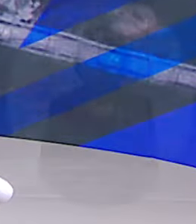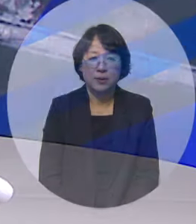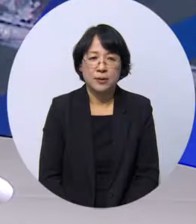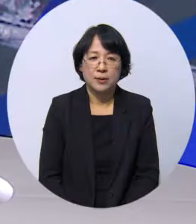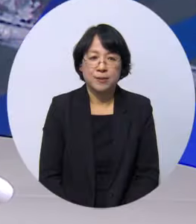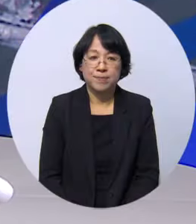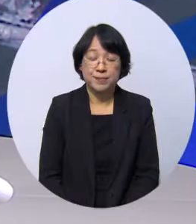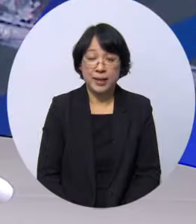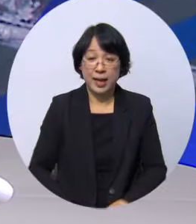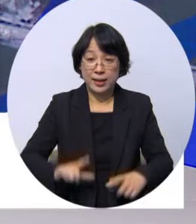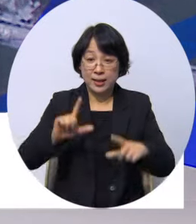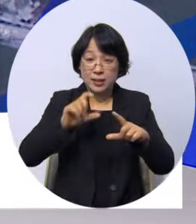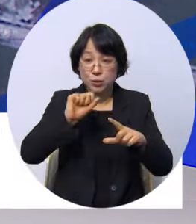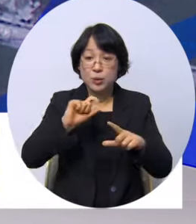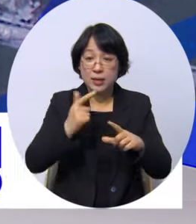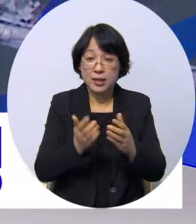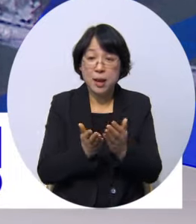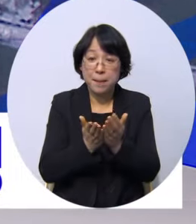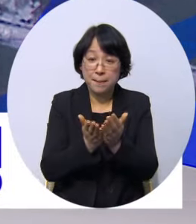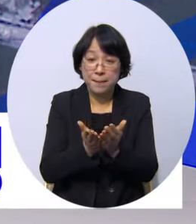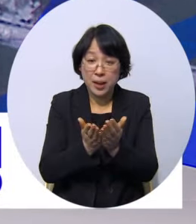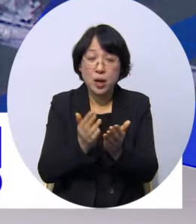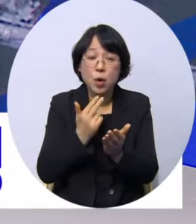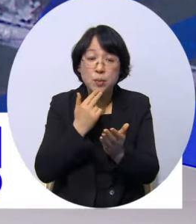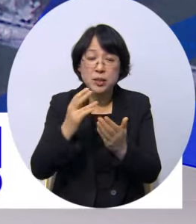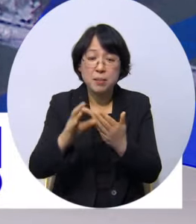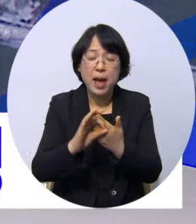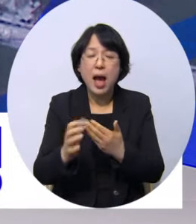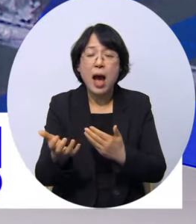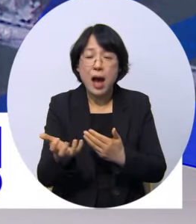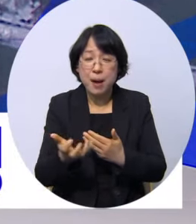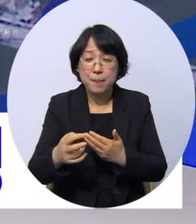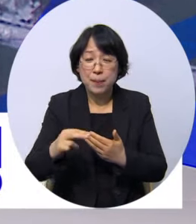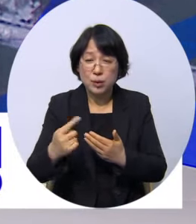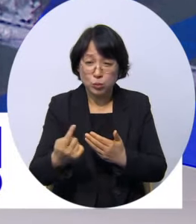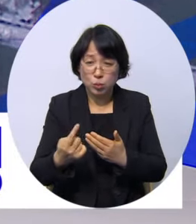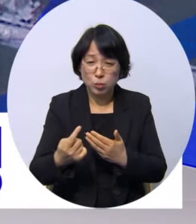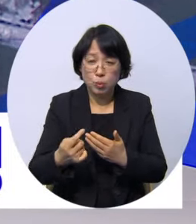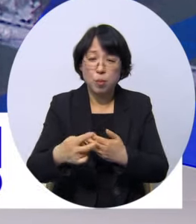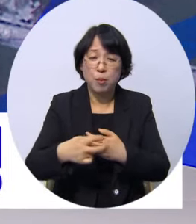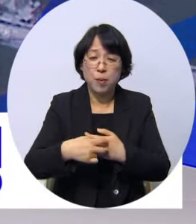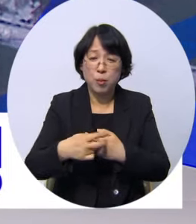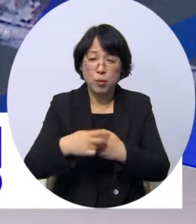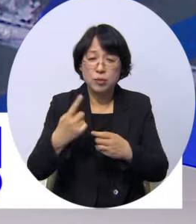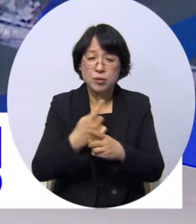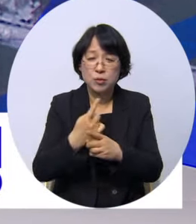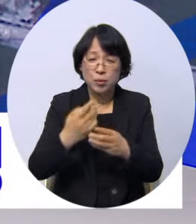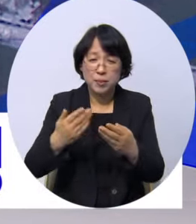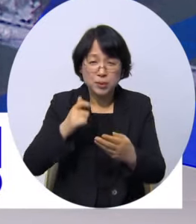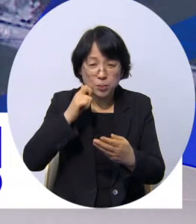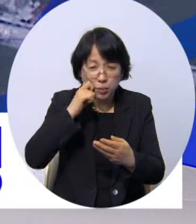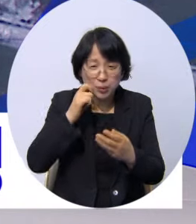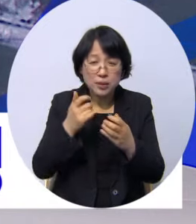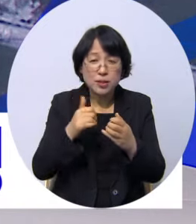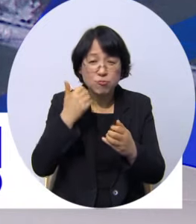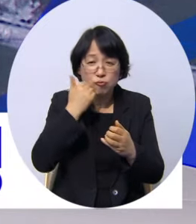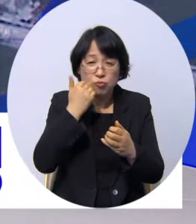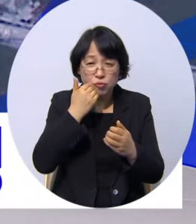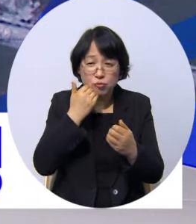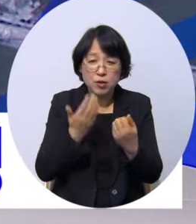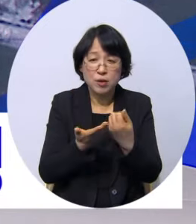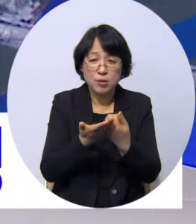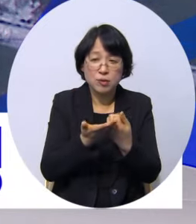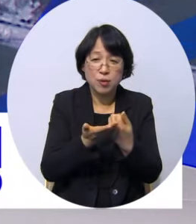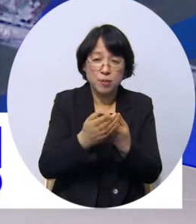날씨가 안 좋아서 배가 뜨지 않으면 아파도 진료를 못 받는 사람들 바로 섬지역 주민들인